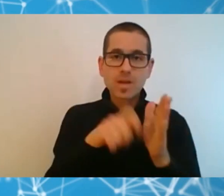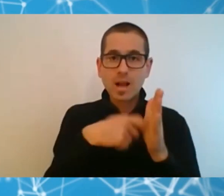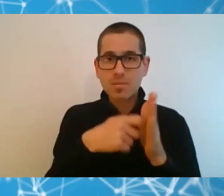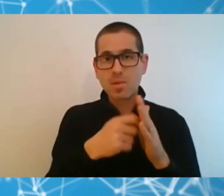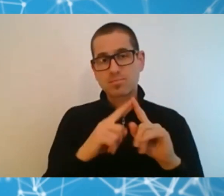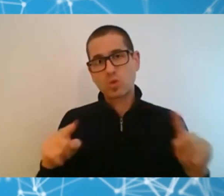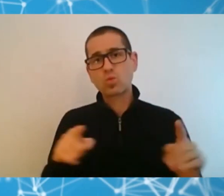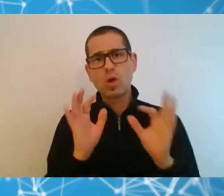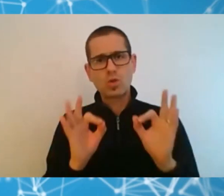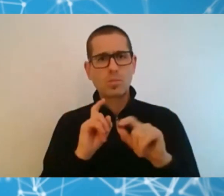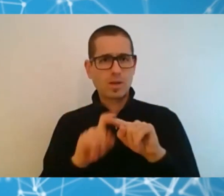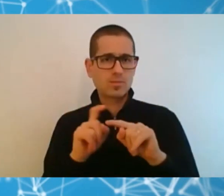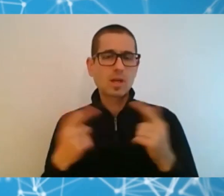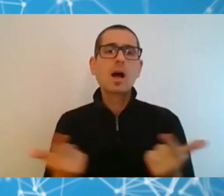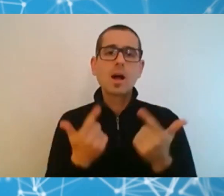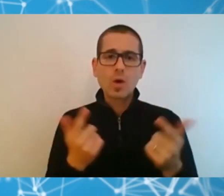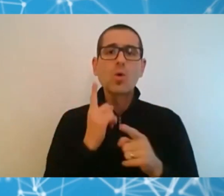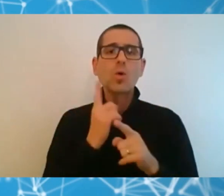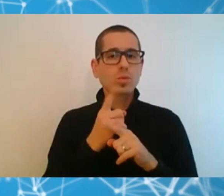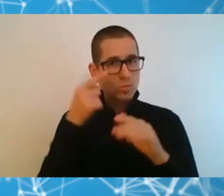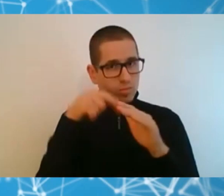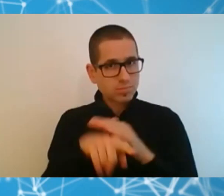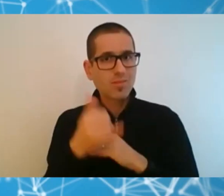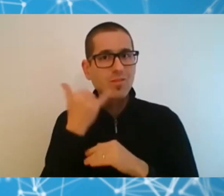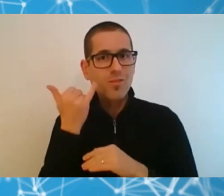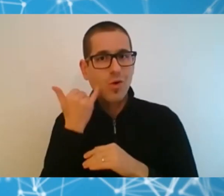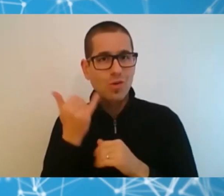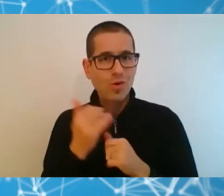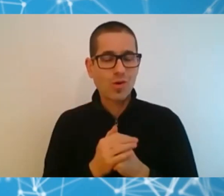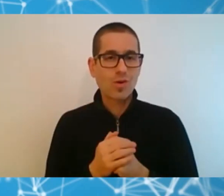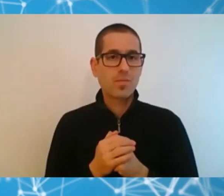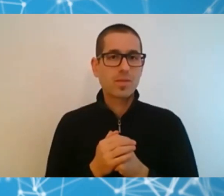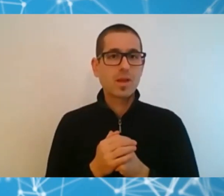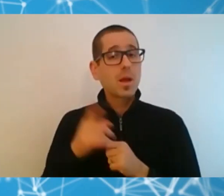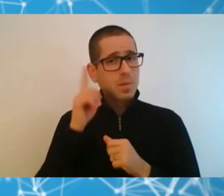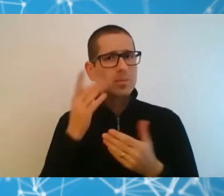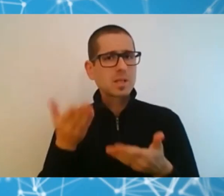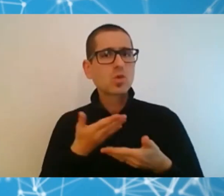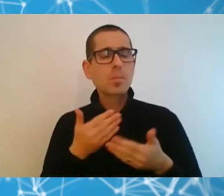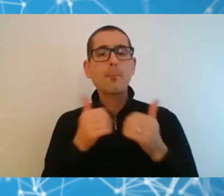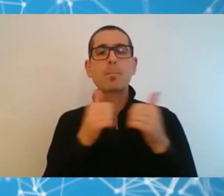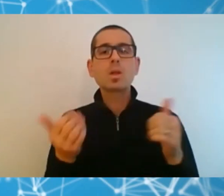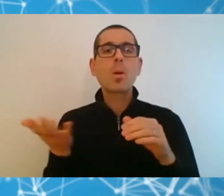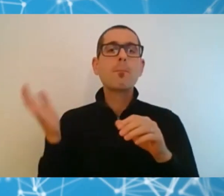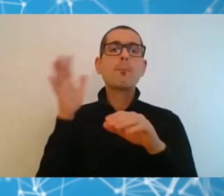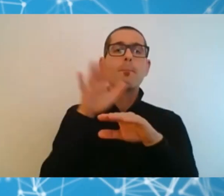fina stvar. Tudi da se iti v vodo s tem. S tem, da se dobi posebno pokrivalo za